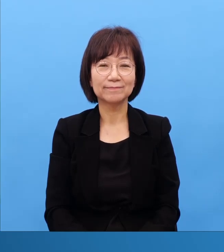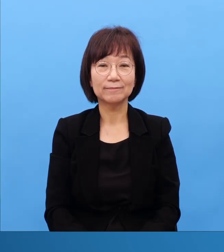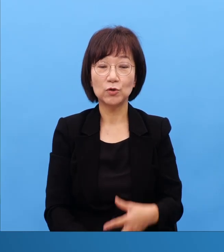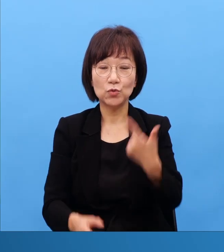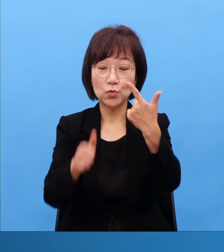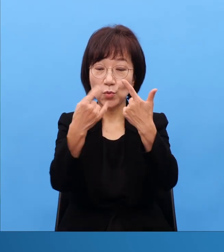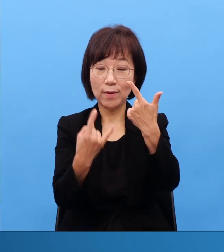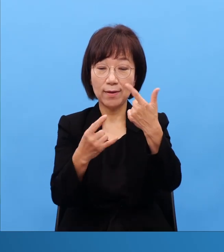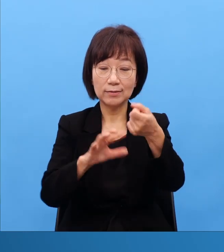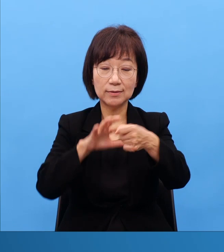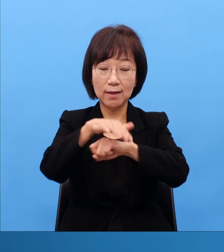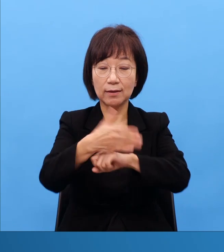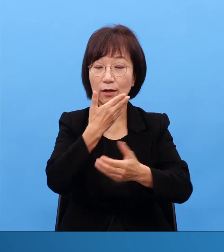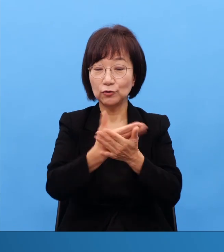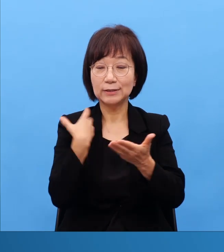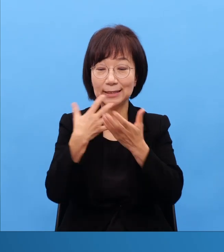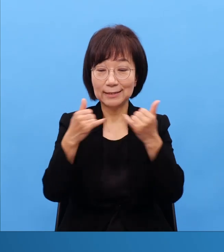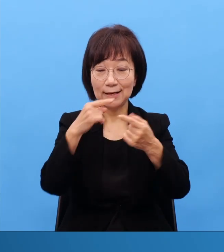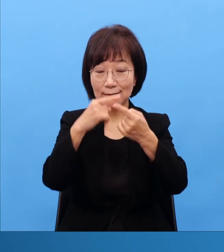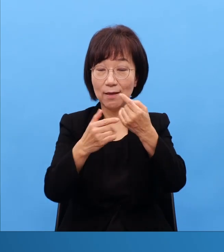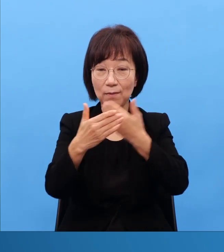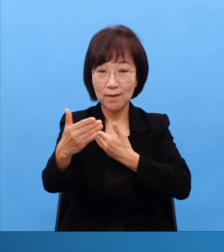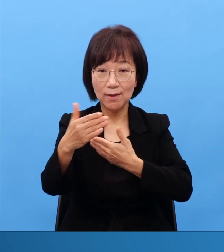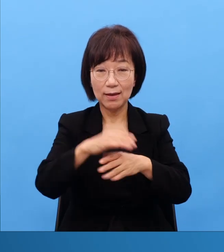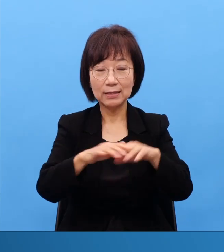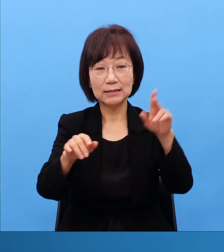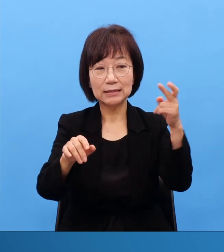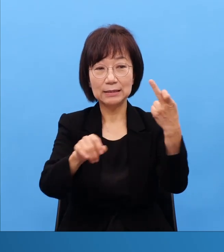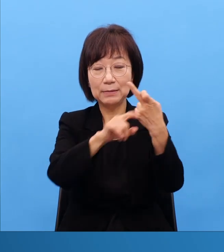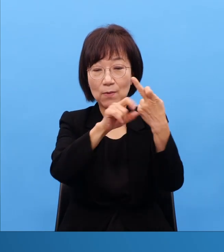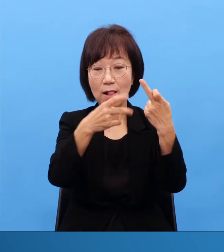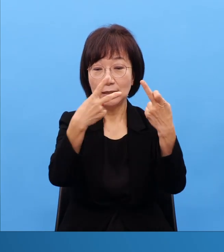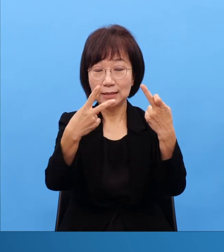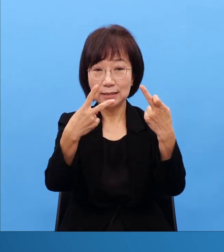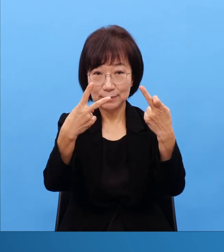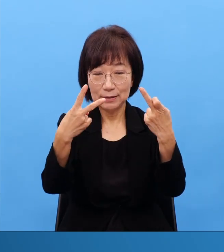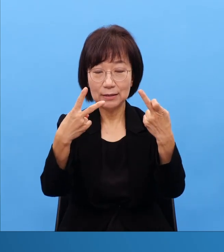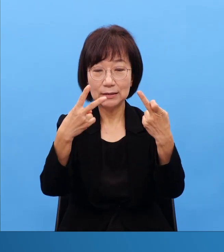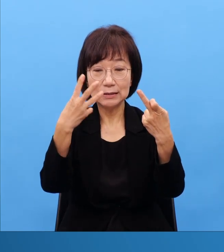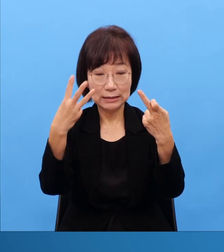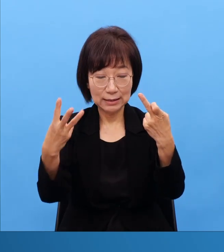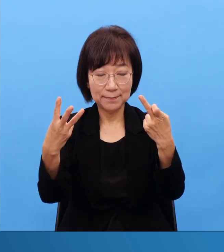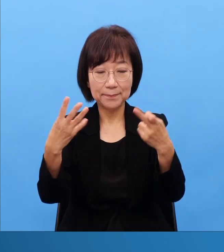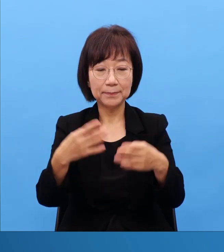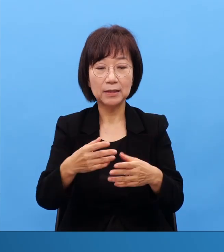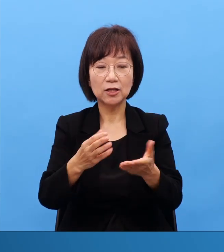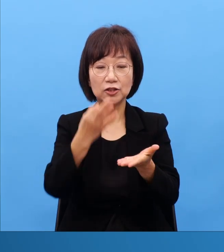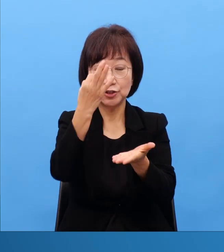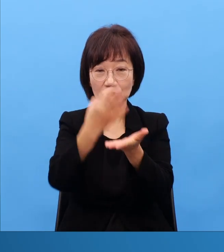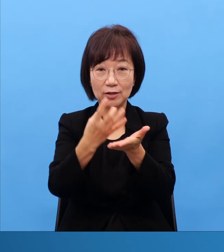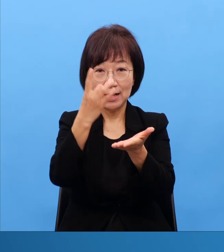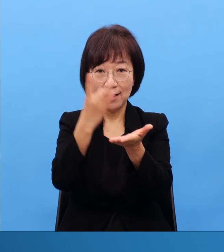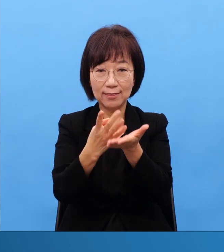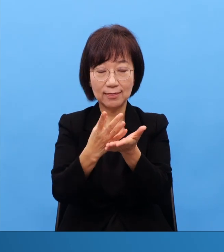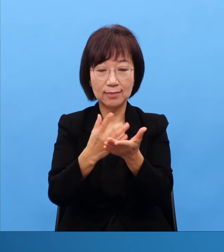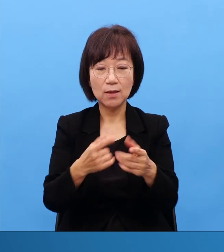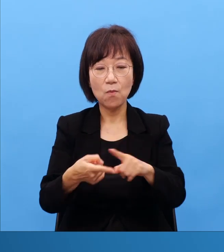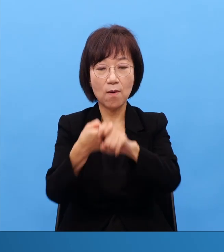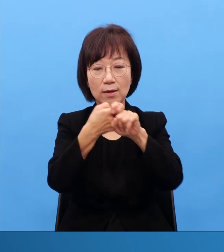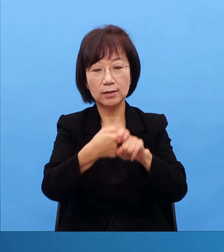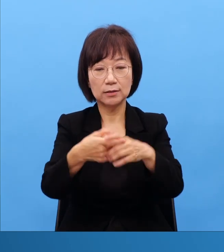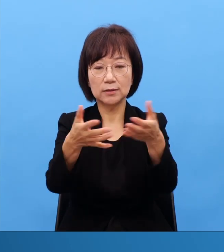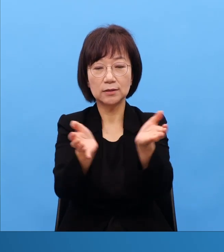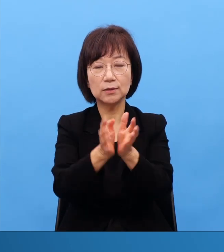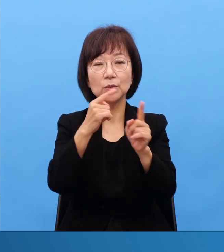제6회 세계중직자대회가 오는 12월 2일부터 이틀간 천안 원네스 교회에서 열립니다. 모든